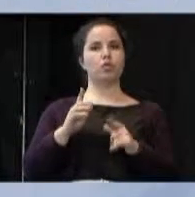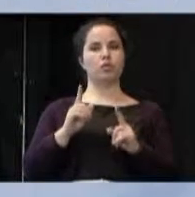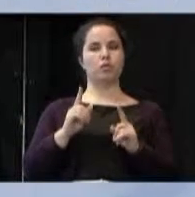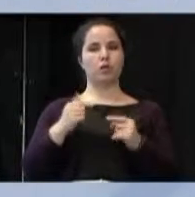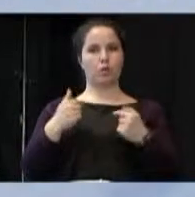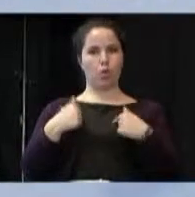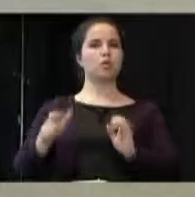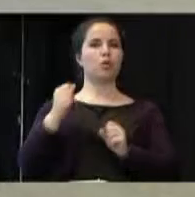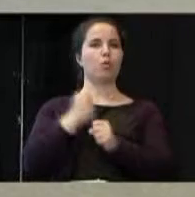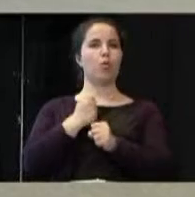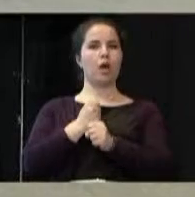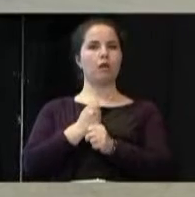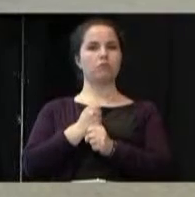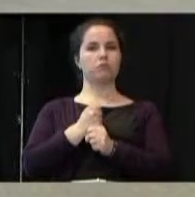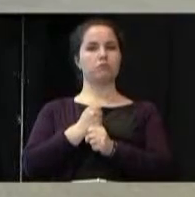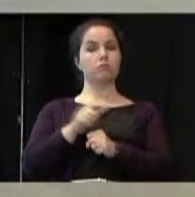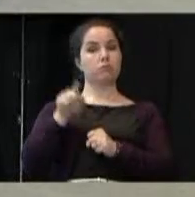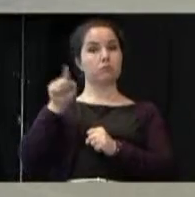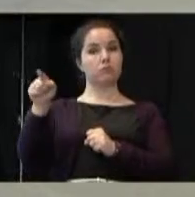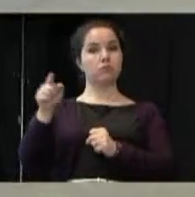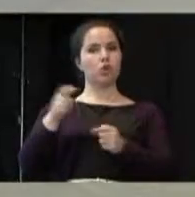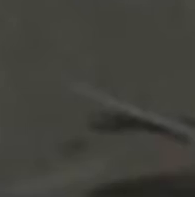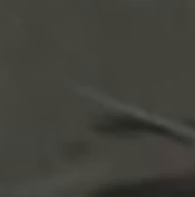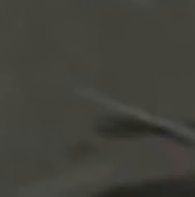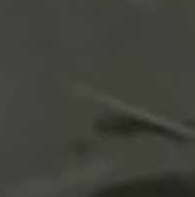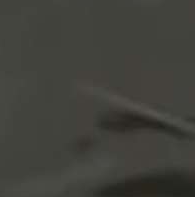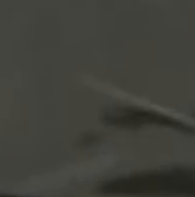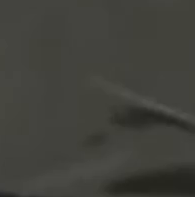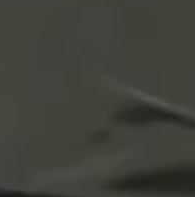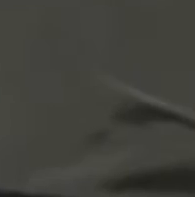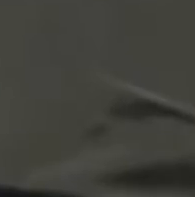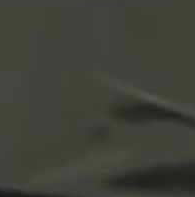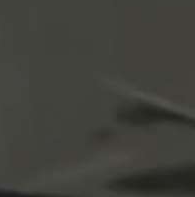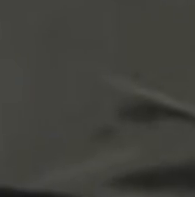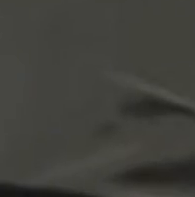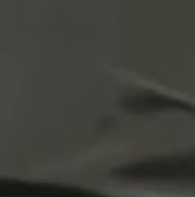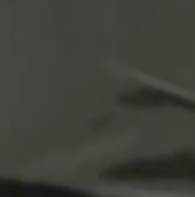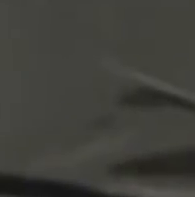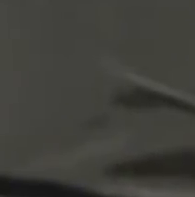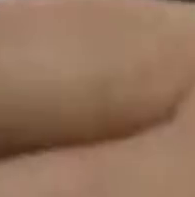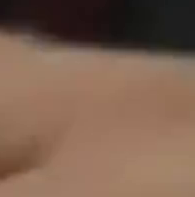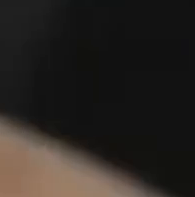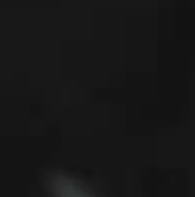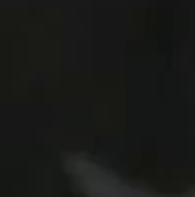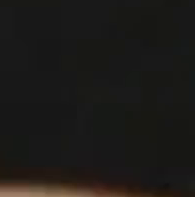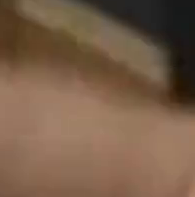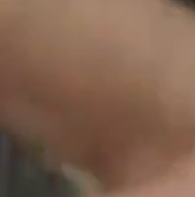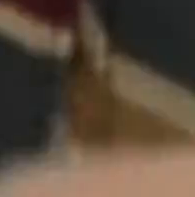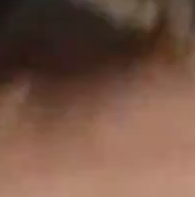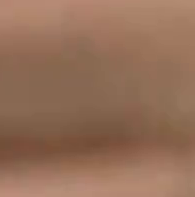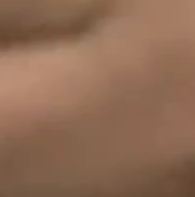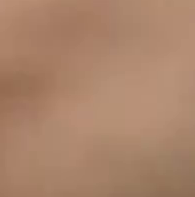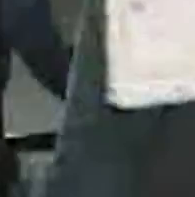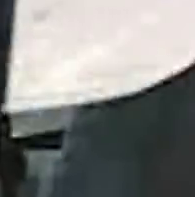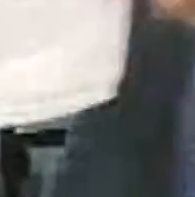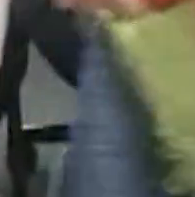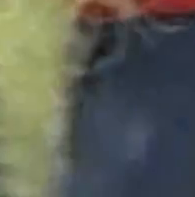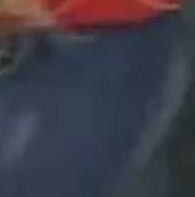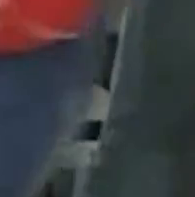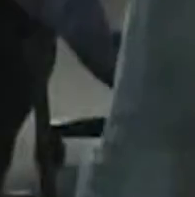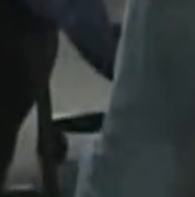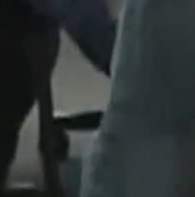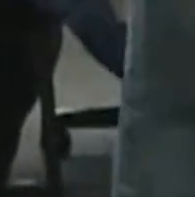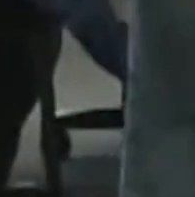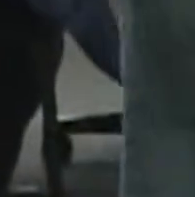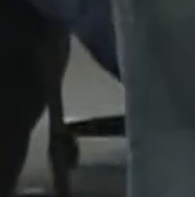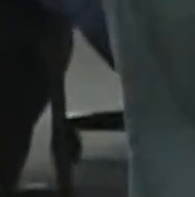për biznesin, si një formë për të detektuar korrupsionin e zyrtarëve të emëruar politikisht. Një fenomen ky i etiketuar gjatë fushatës së 2017-s